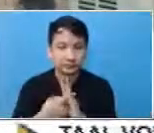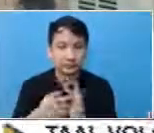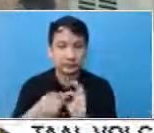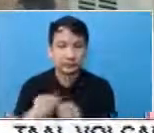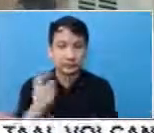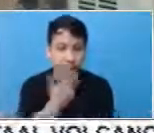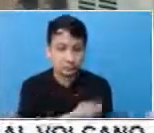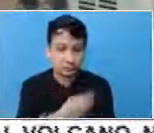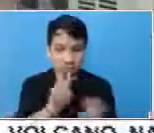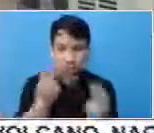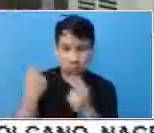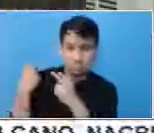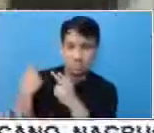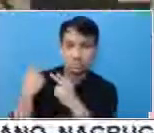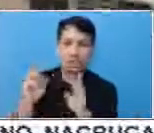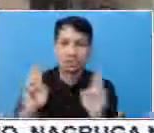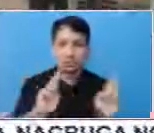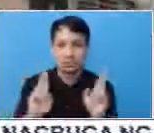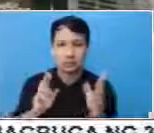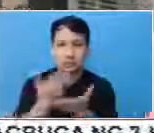trabaho?